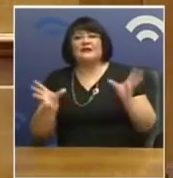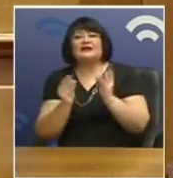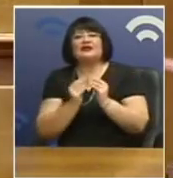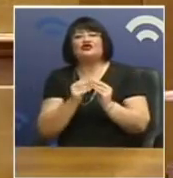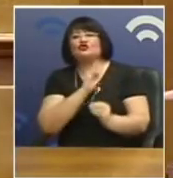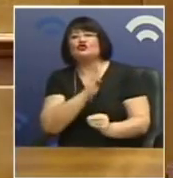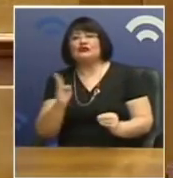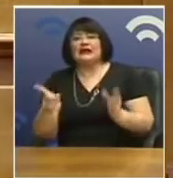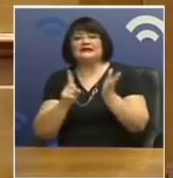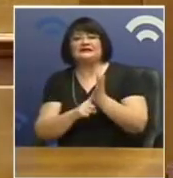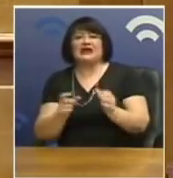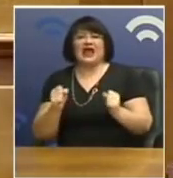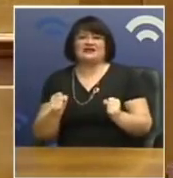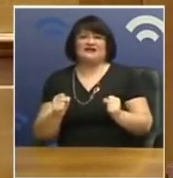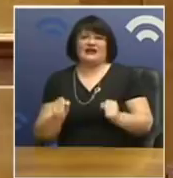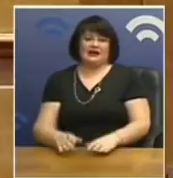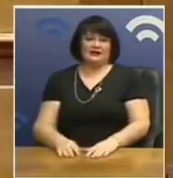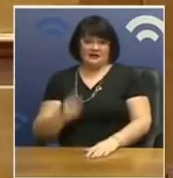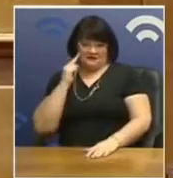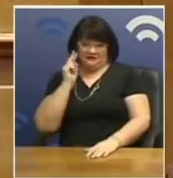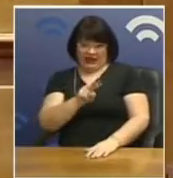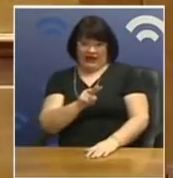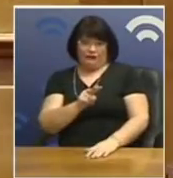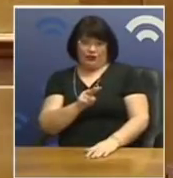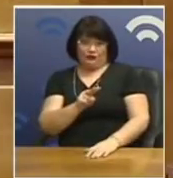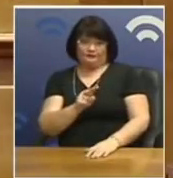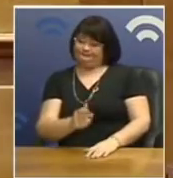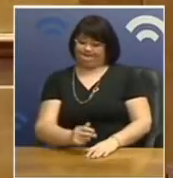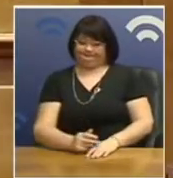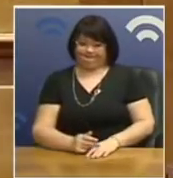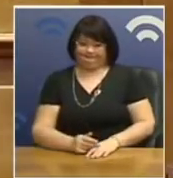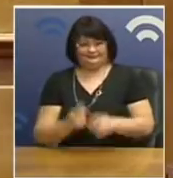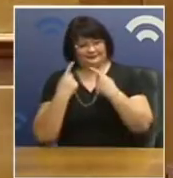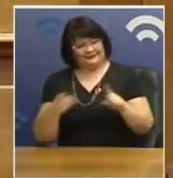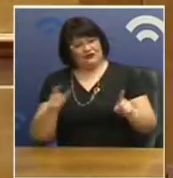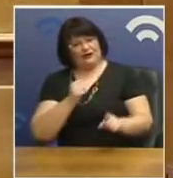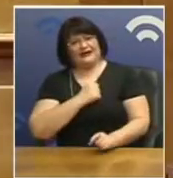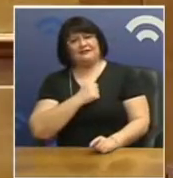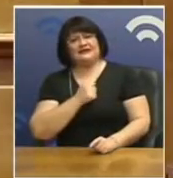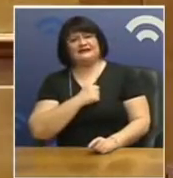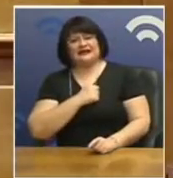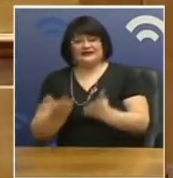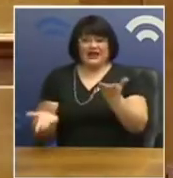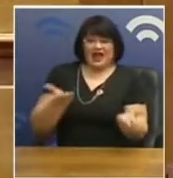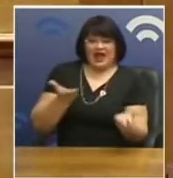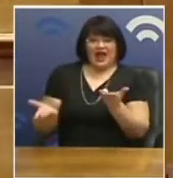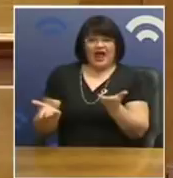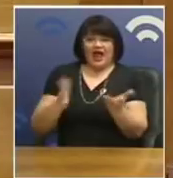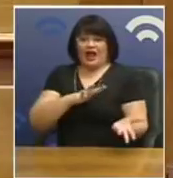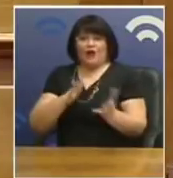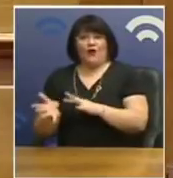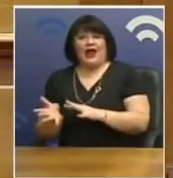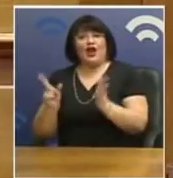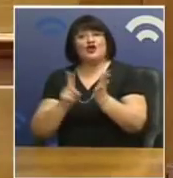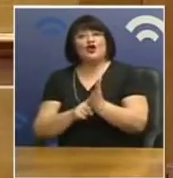νόμου και της ασφάλειας. Μόνο που από ό,τι βλέπω σήμερα έχετε μια διαφορετική, έχετε άλλα μέτρα και άλλα σταθμά για τον νόμο και για